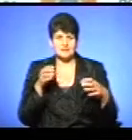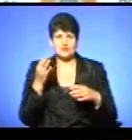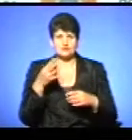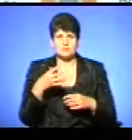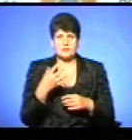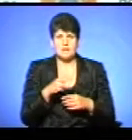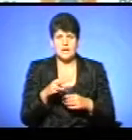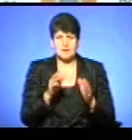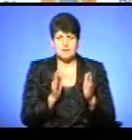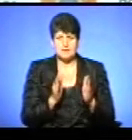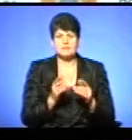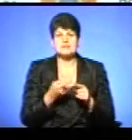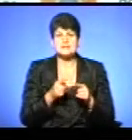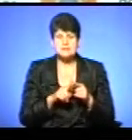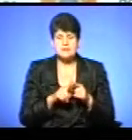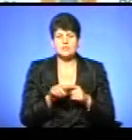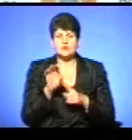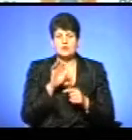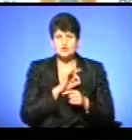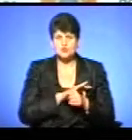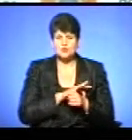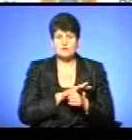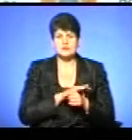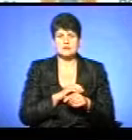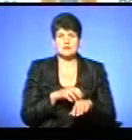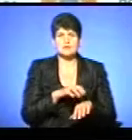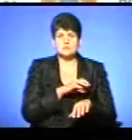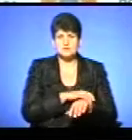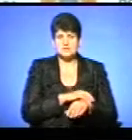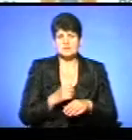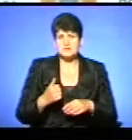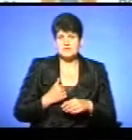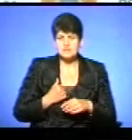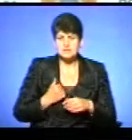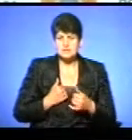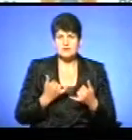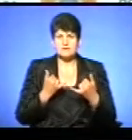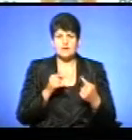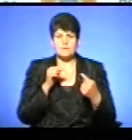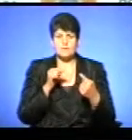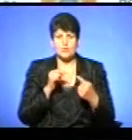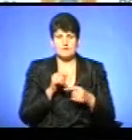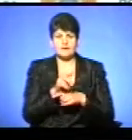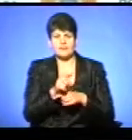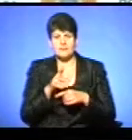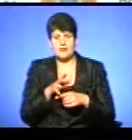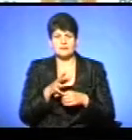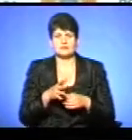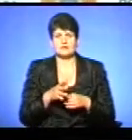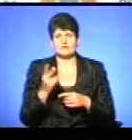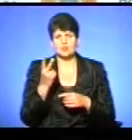мм. Дані боєприпаси використовувалися радянськими військами для протитанкових гармат під час Другої світової